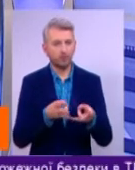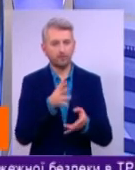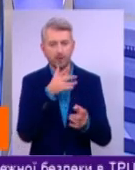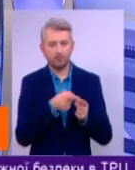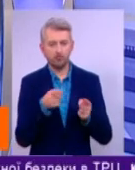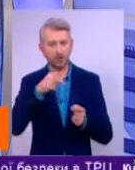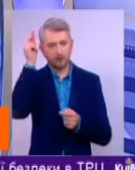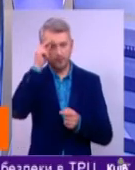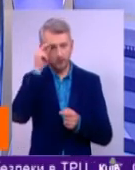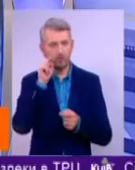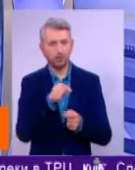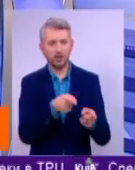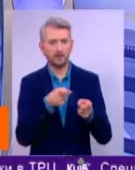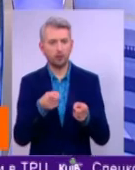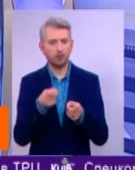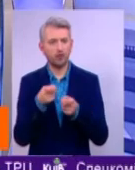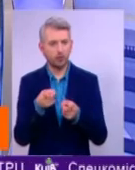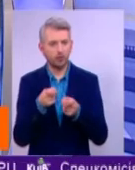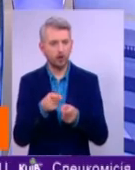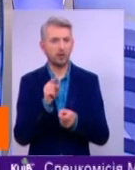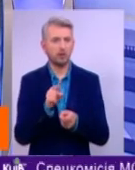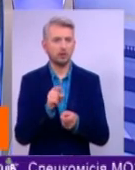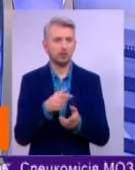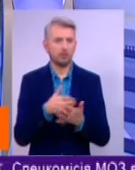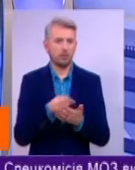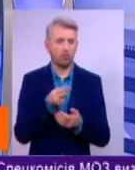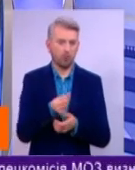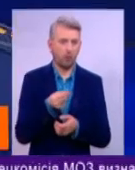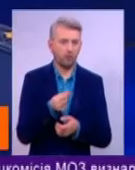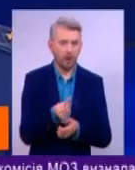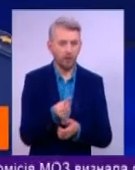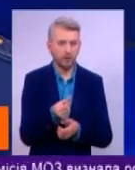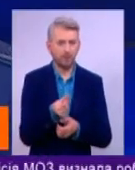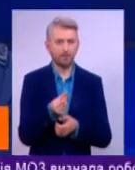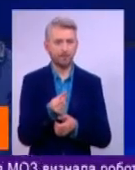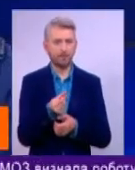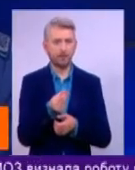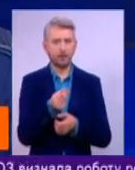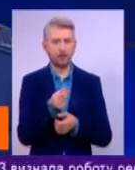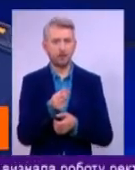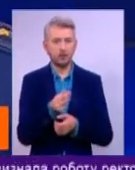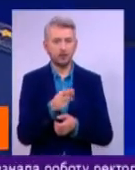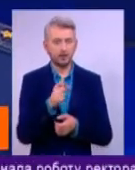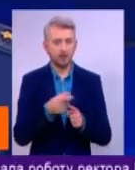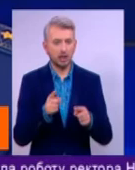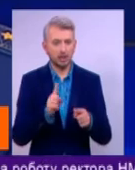час навчань вони залучаються, їм іде там проплата, значить, по ходу за це,